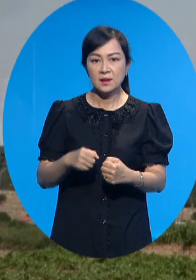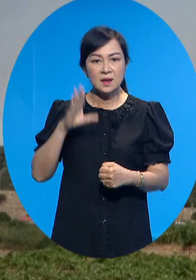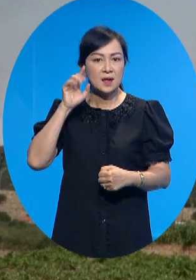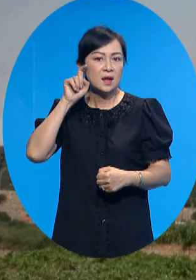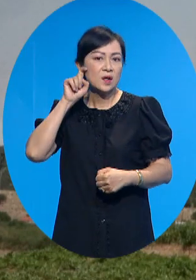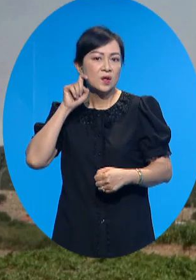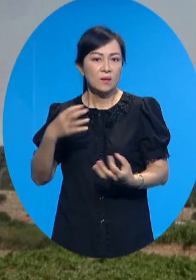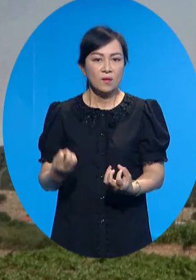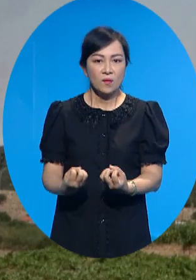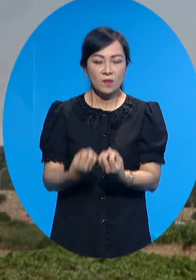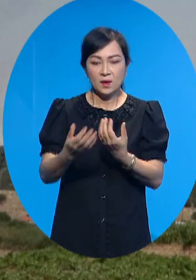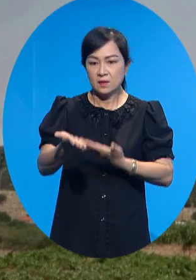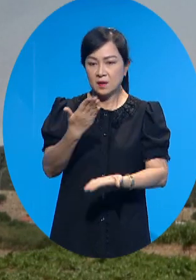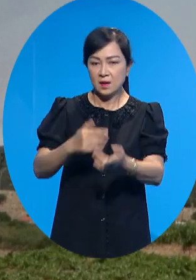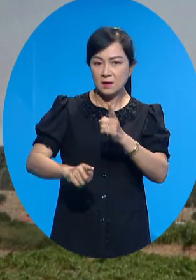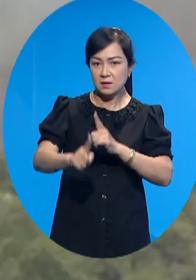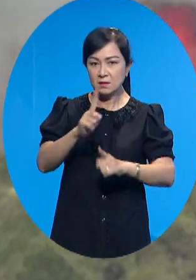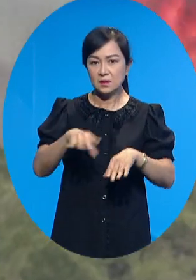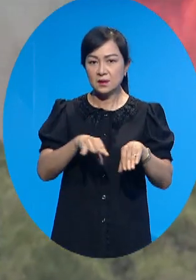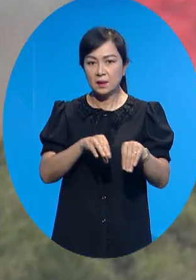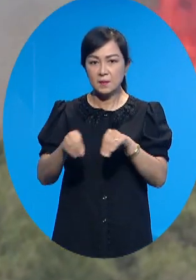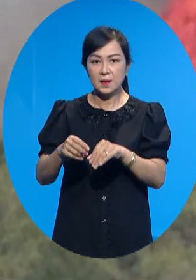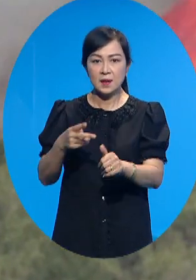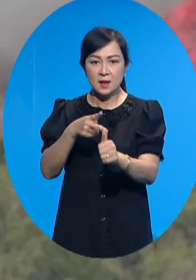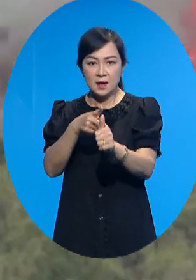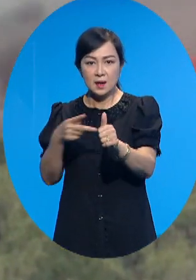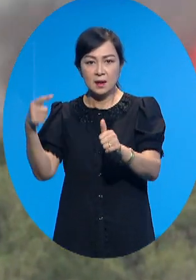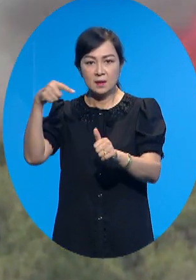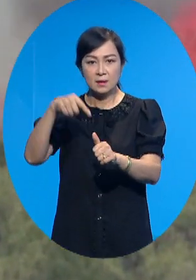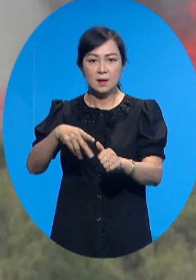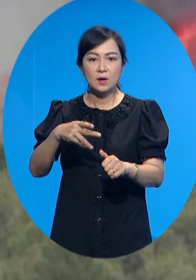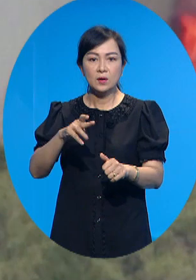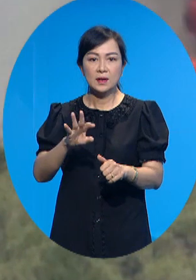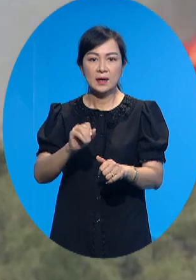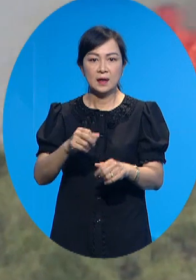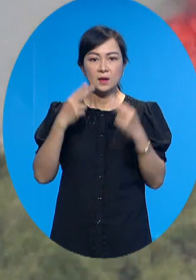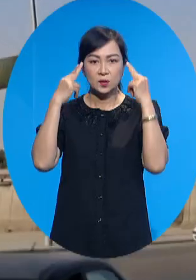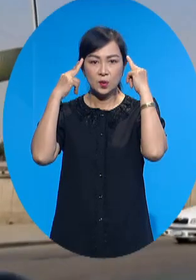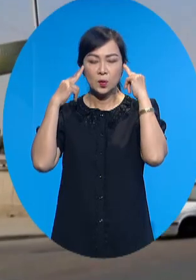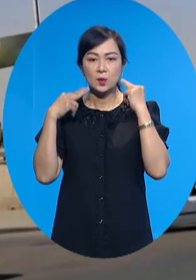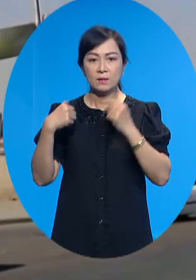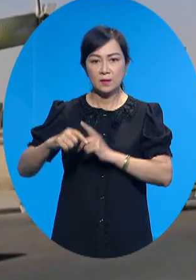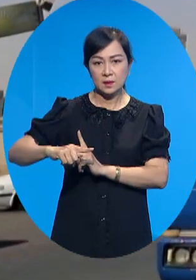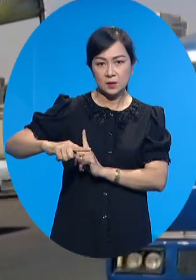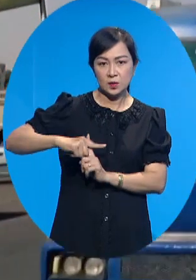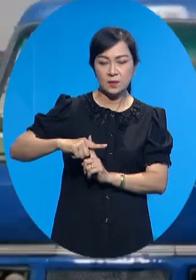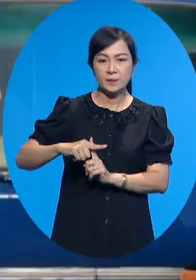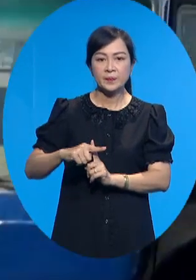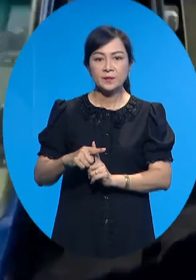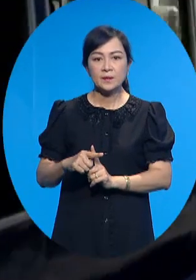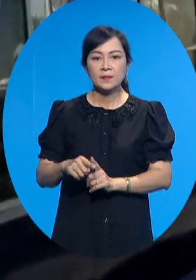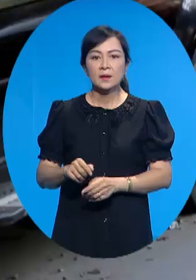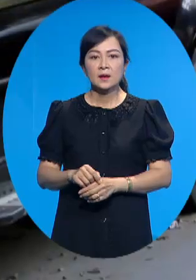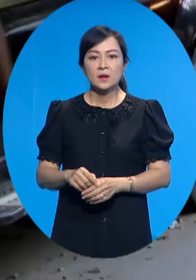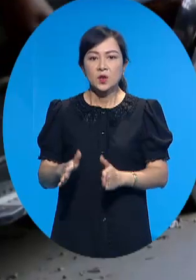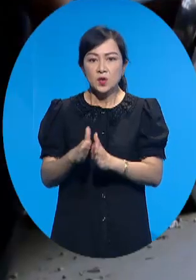còn làm bùng phát hàng loạt đám cháy rừng từ Tây Ban Nha, Hy Lạp cho đến Croatia, Thổ Nhĩ Kỳ và Thụy Sĩ. Ở Bắc Mỹ và Trung